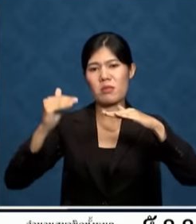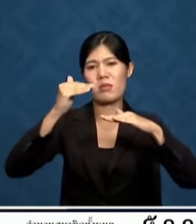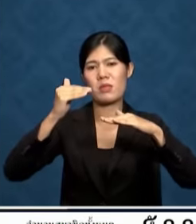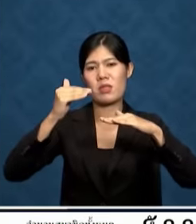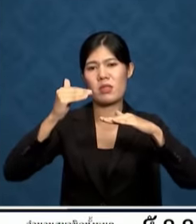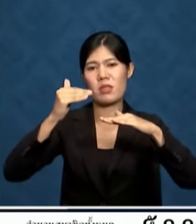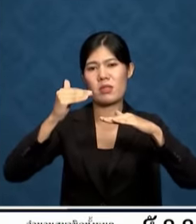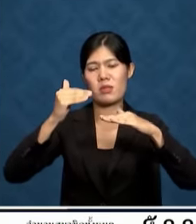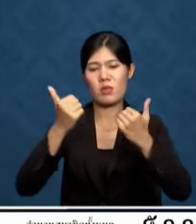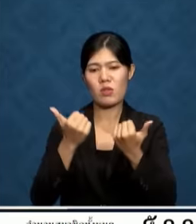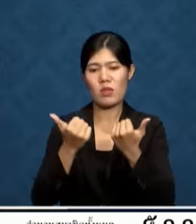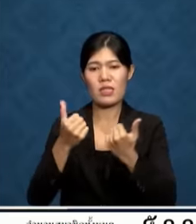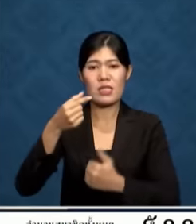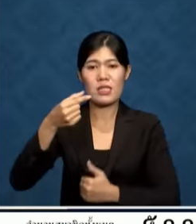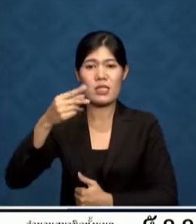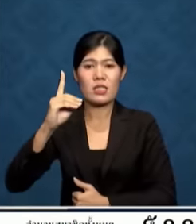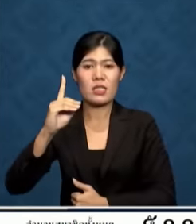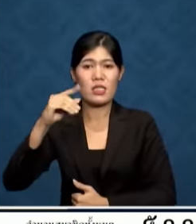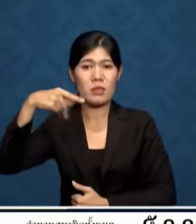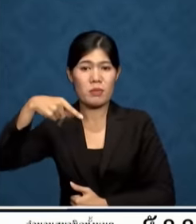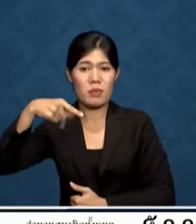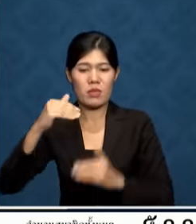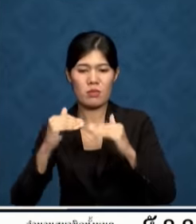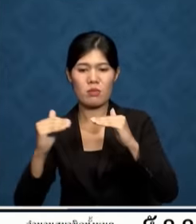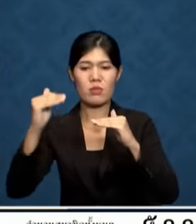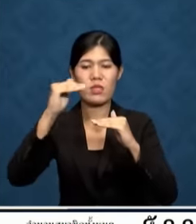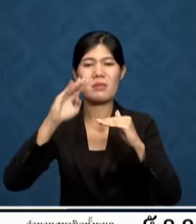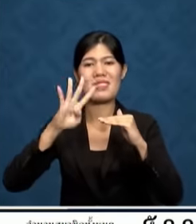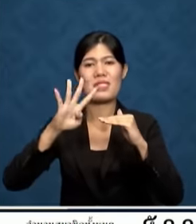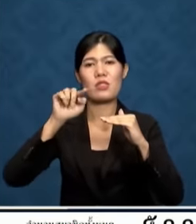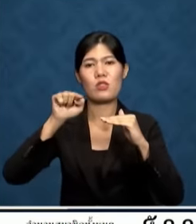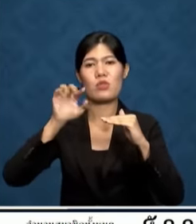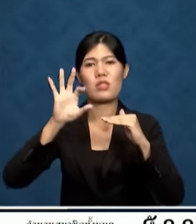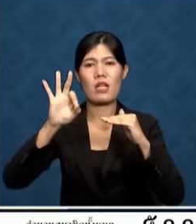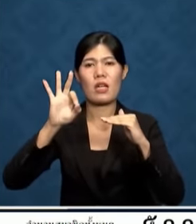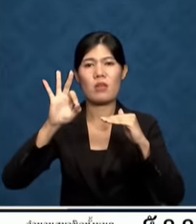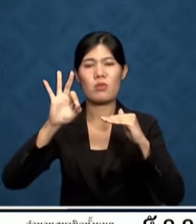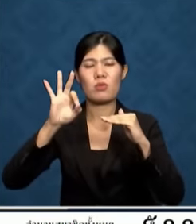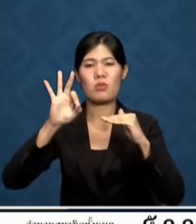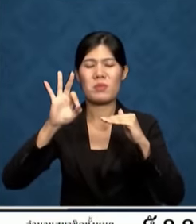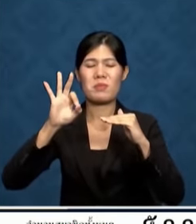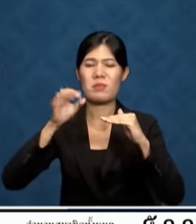ว่าจะโต 4.9มันก็เลยกลายเป็น GDPฟอง